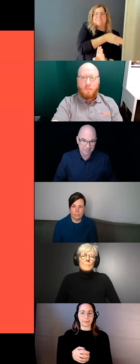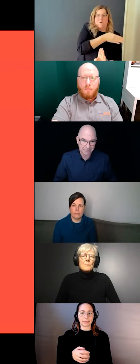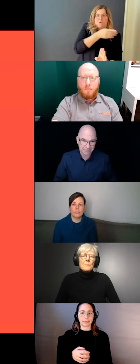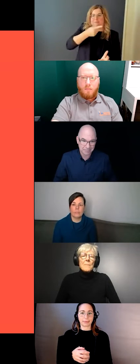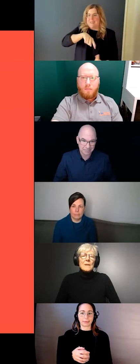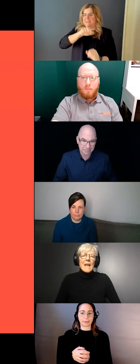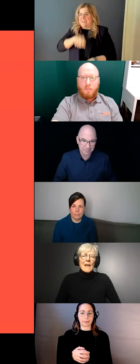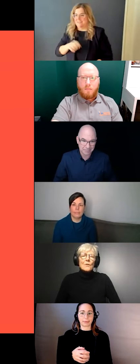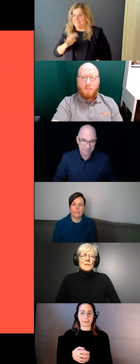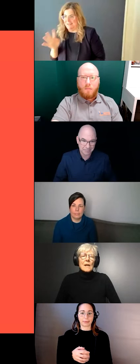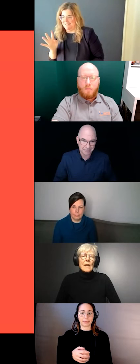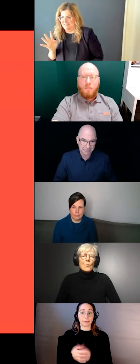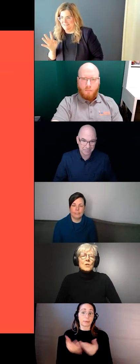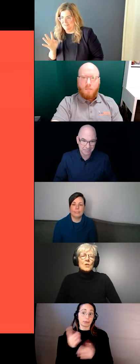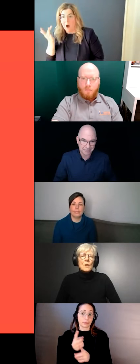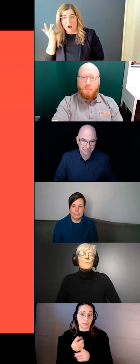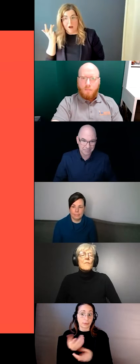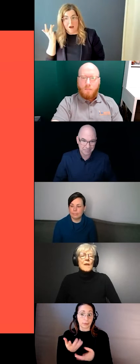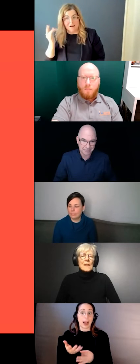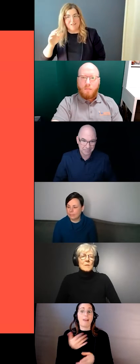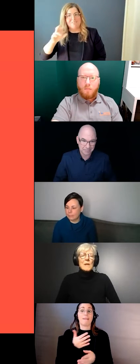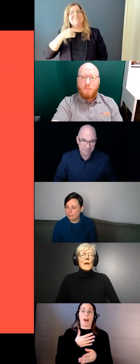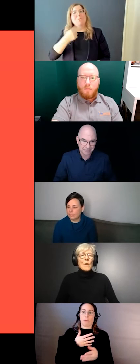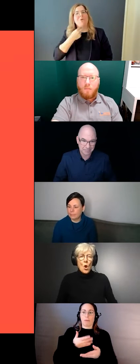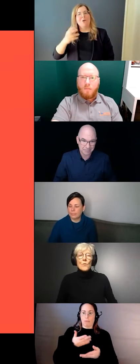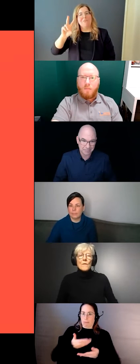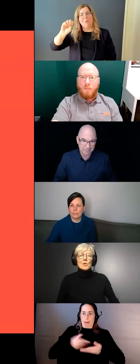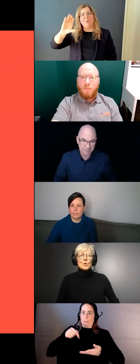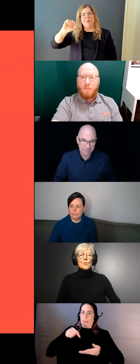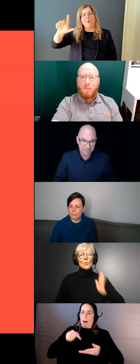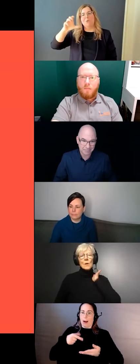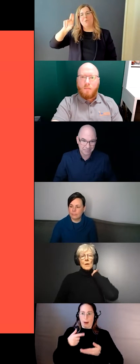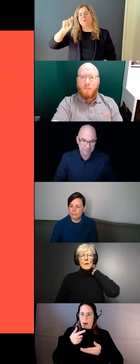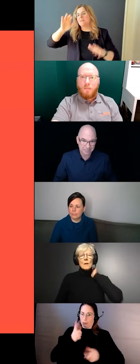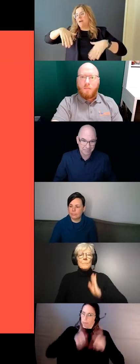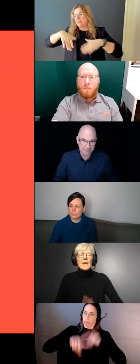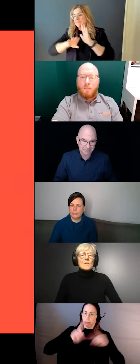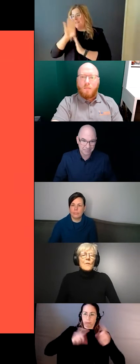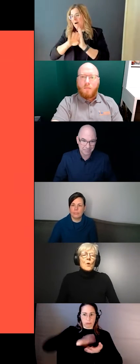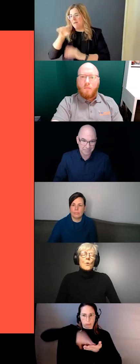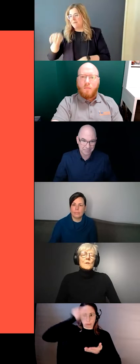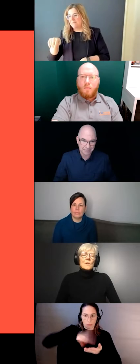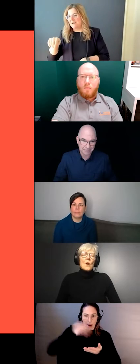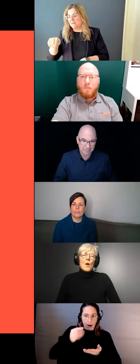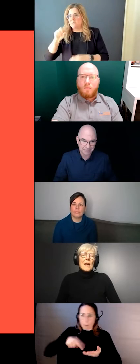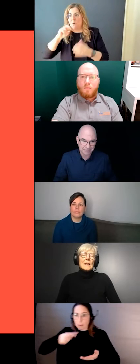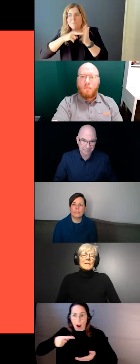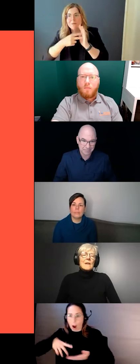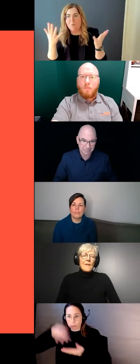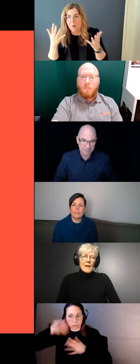les bébés peuvent apprendre le langage des signes avant même de parler. Et nous savons que c'est vrai parce que les cordes vocales ne sont pas